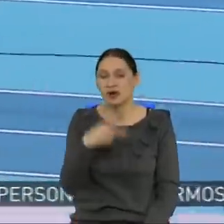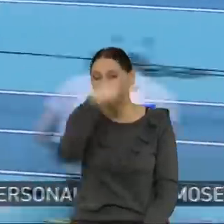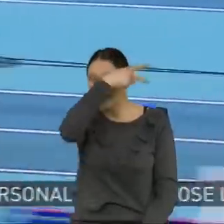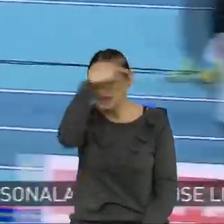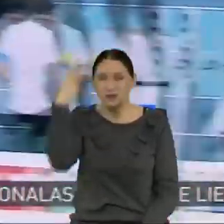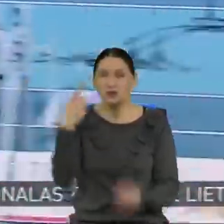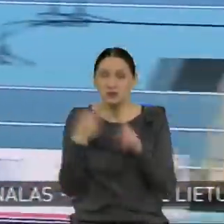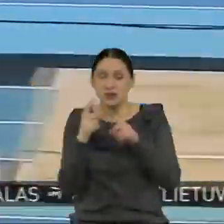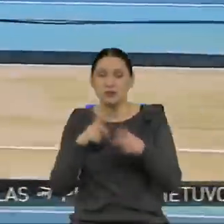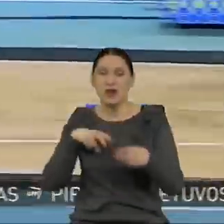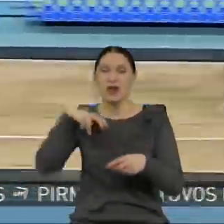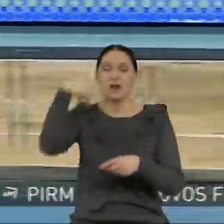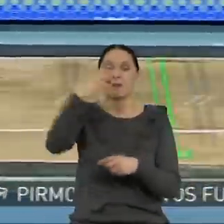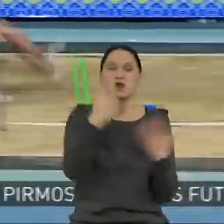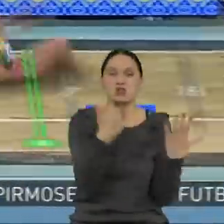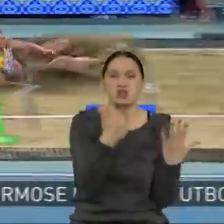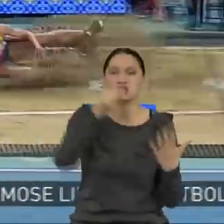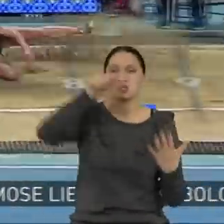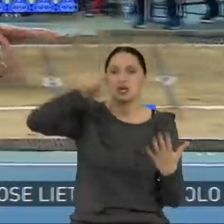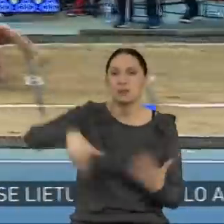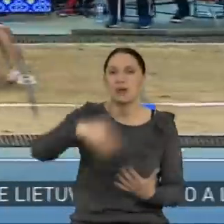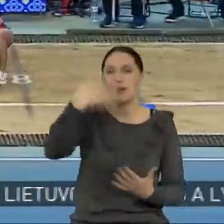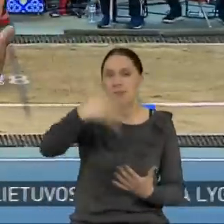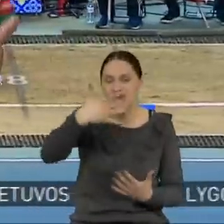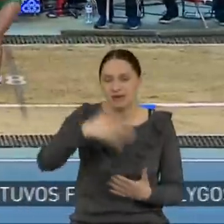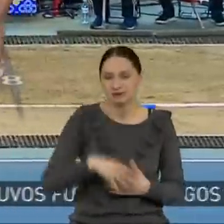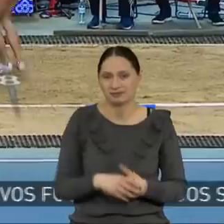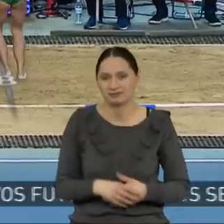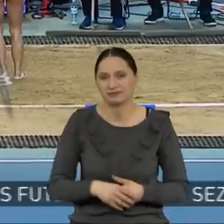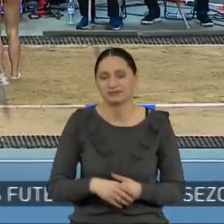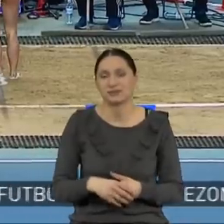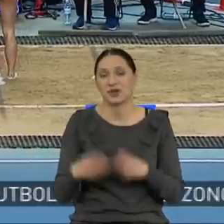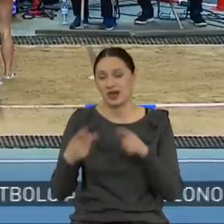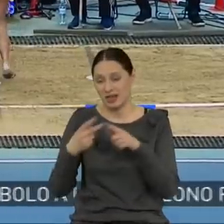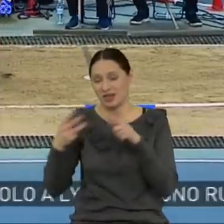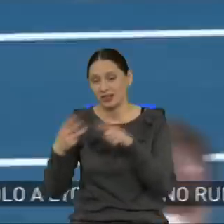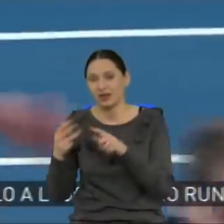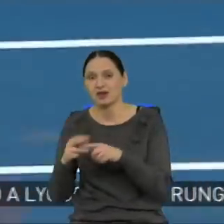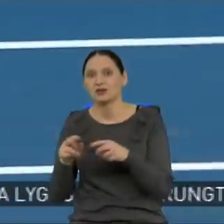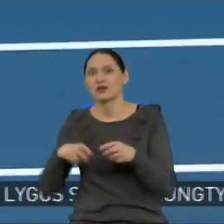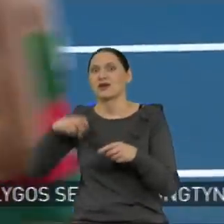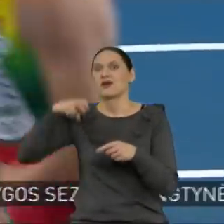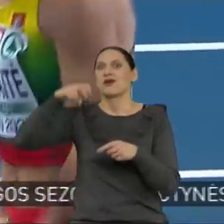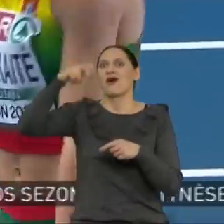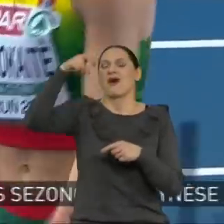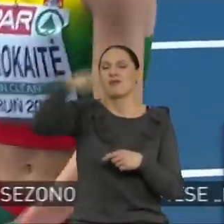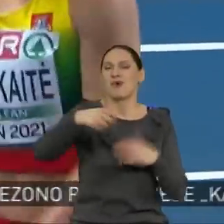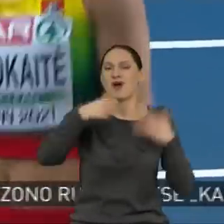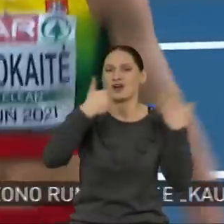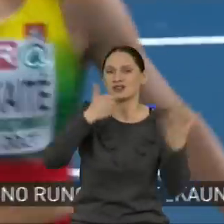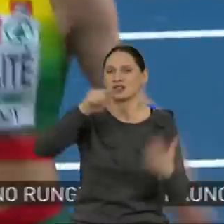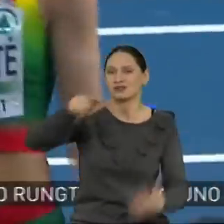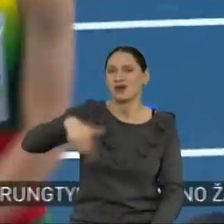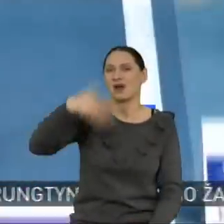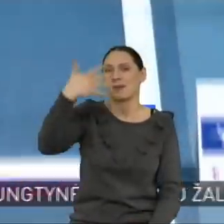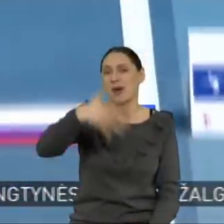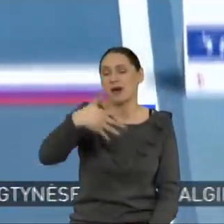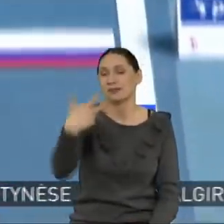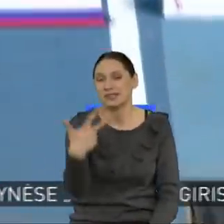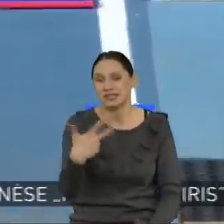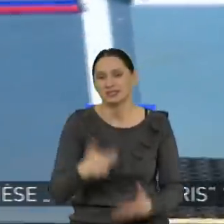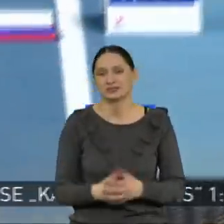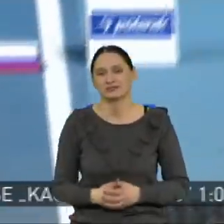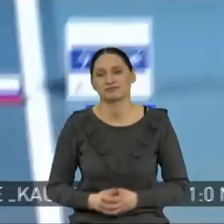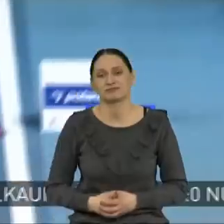bandymų nušoko 6 metrus 50 centimetrų. Trečiasis bandymas buvo dar geresnis – 6 metrai 53